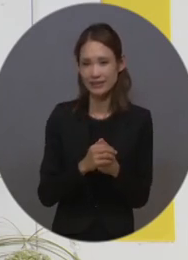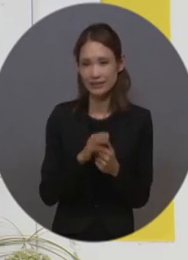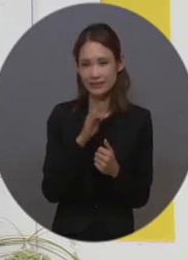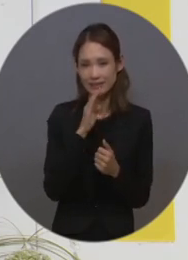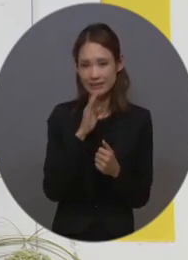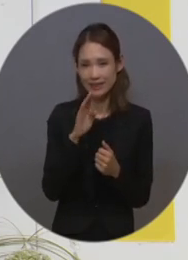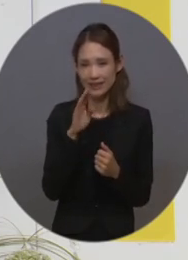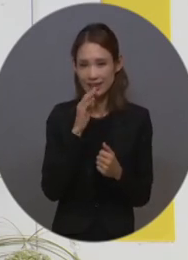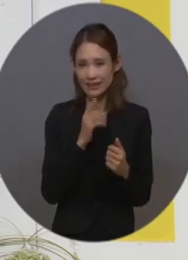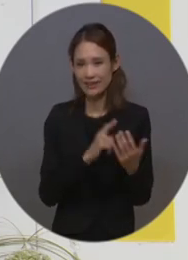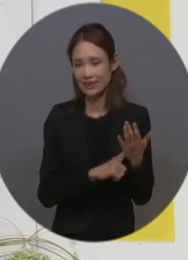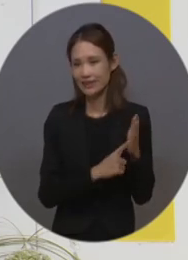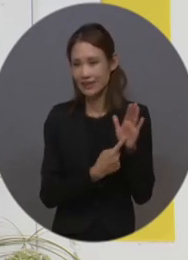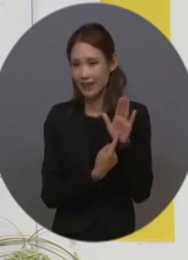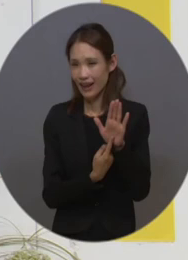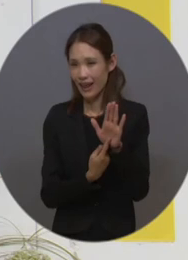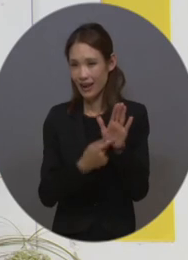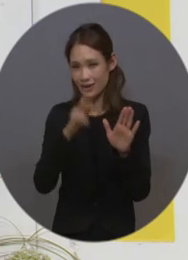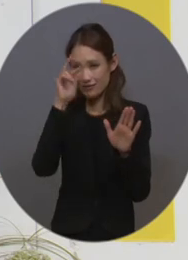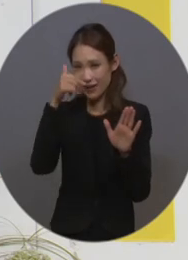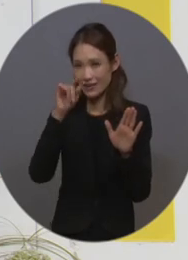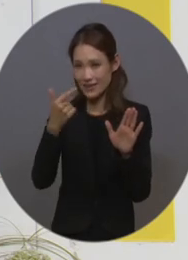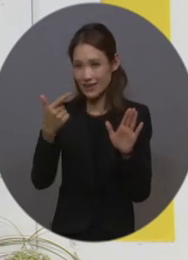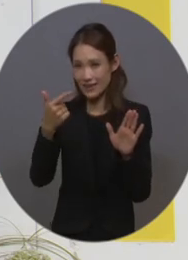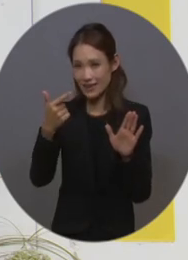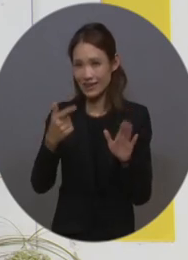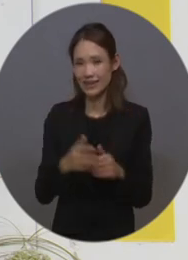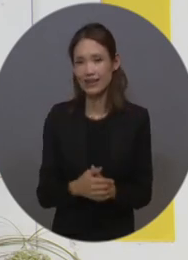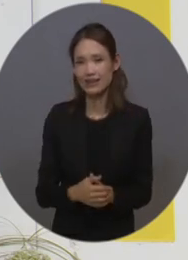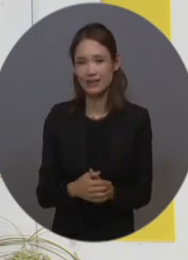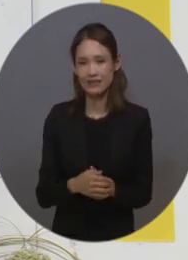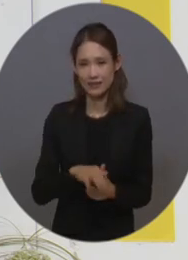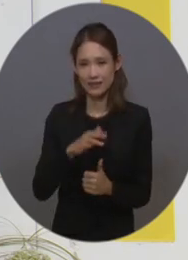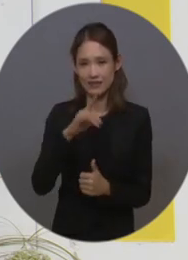진짜가 나타났다 박진